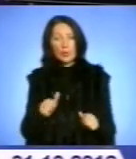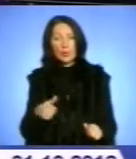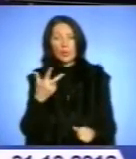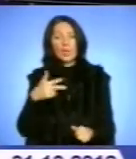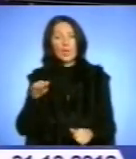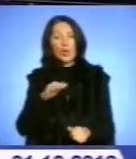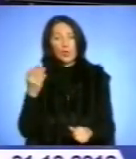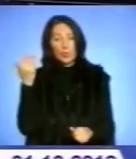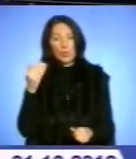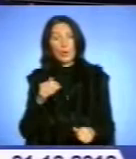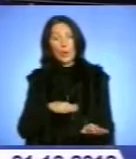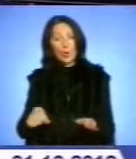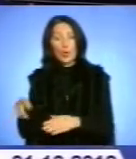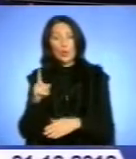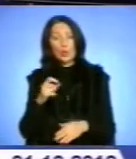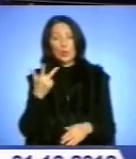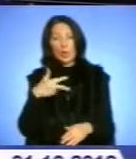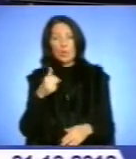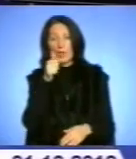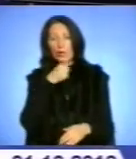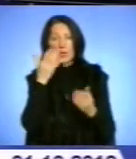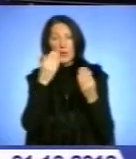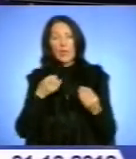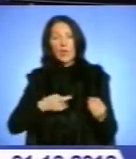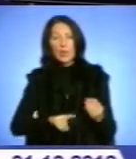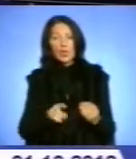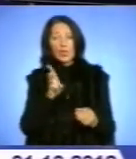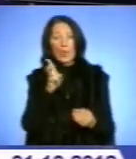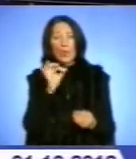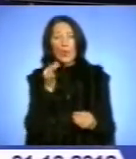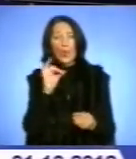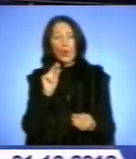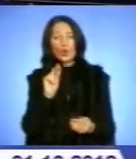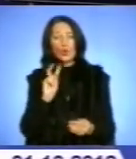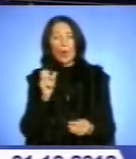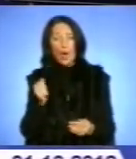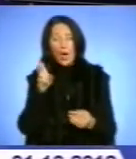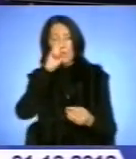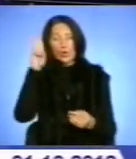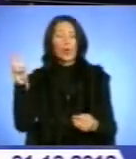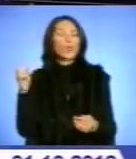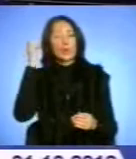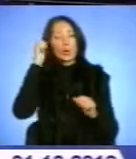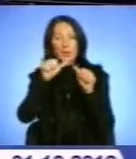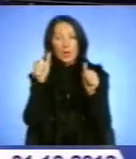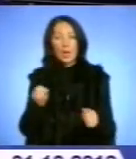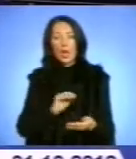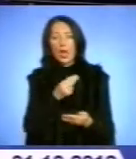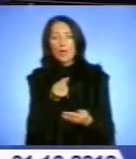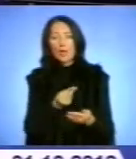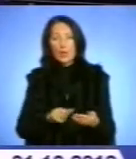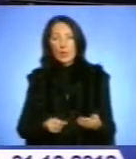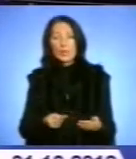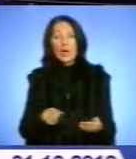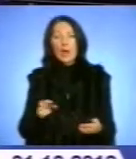30 жовтня минуло 130 років від дня народження Михайла Бойчука, відомого монументаліста, живописця, реставратора, графіка і педагога.